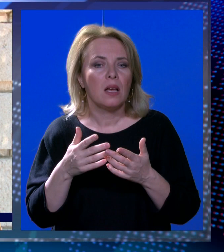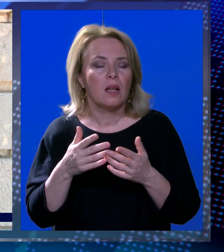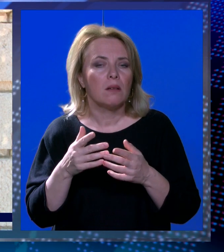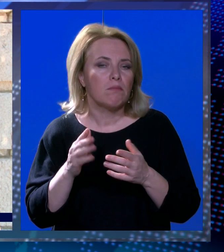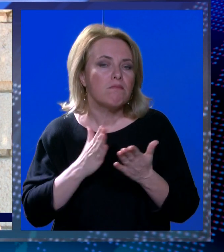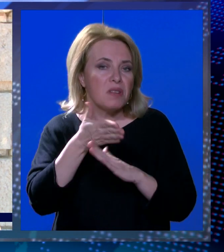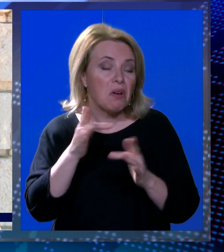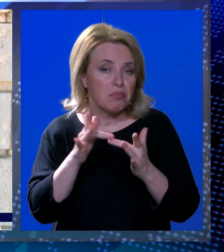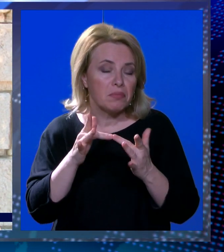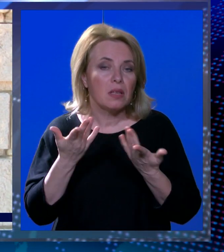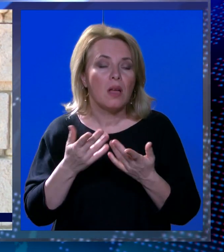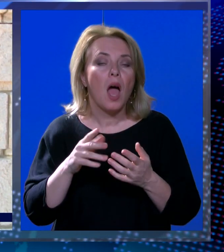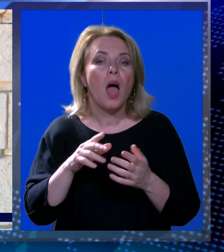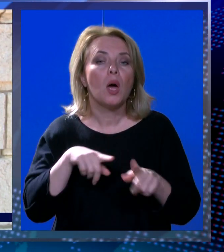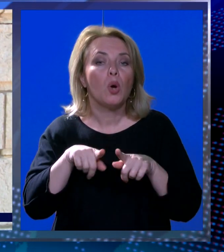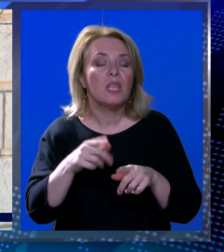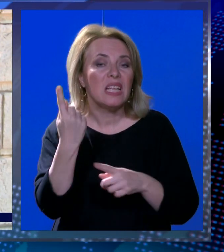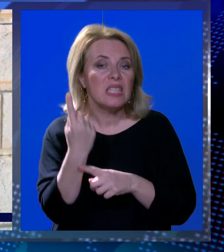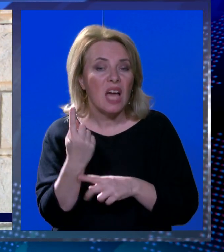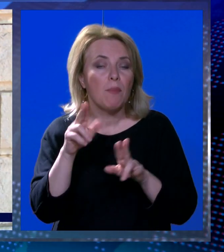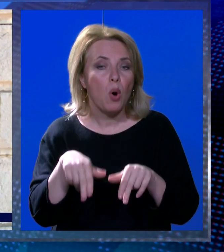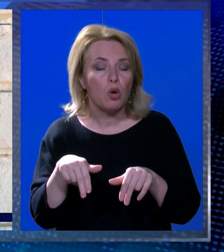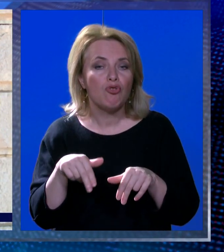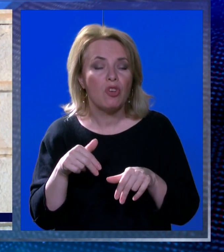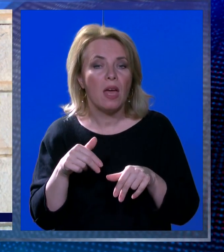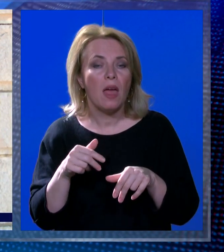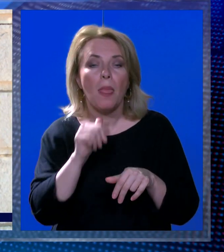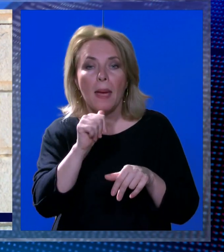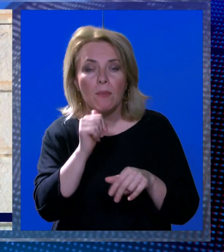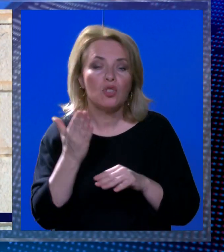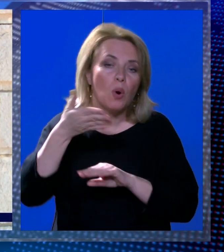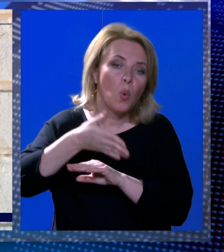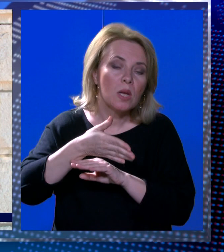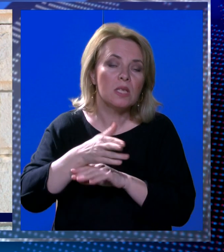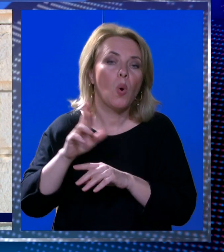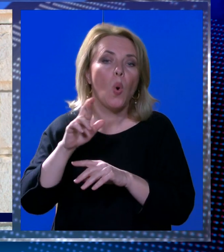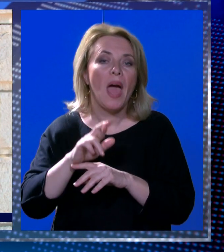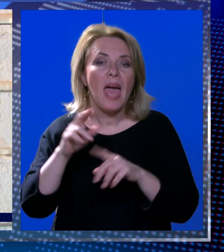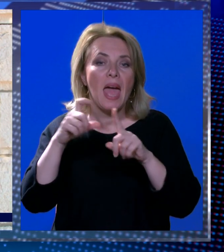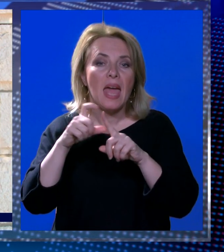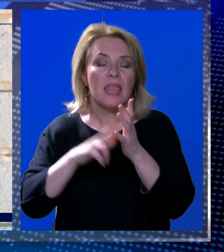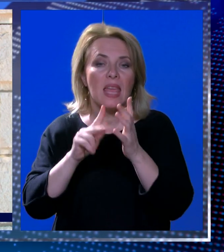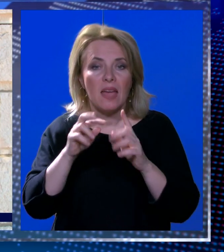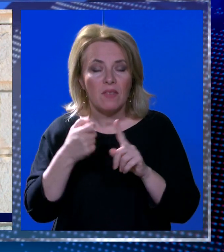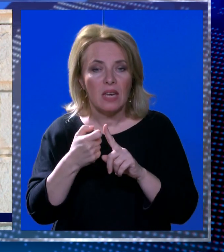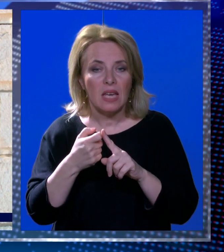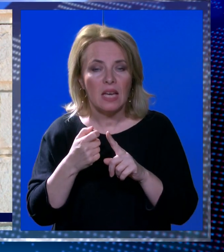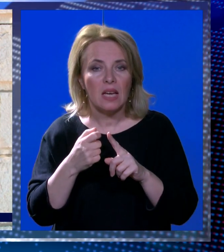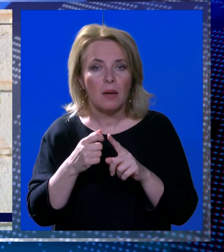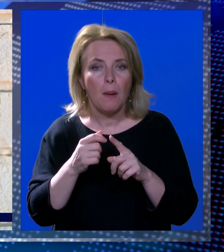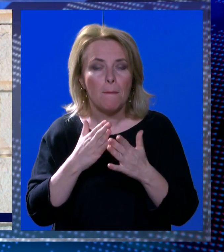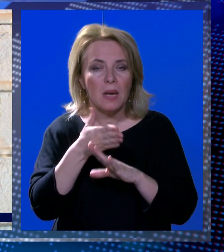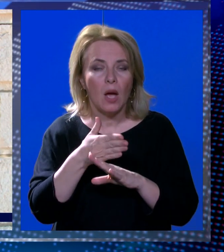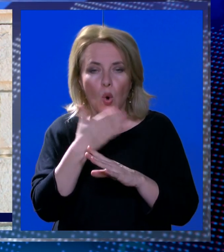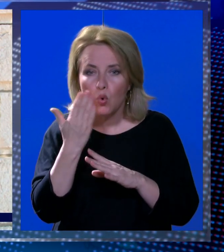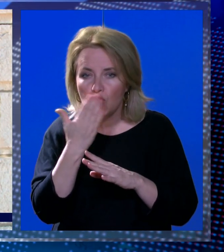e-građanin portal roditelj sam jedino može. Znači on ne može ulaziti u e-dnevnik putem učeničke šifre, nego